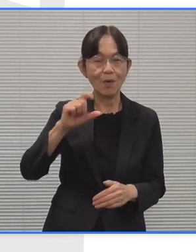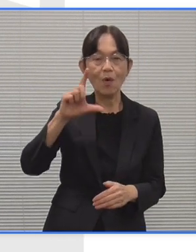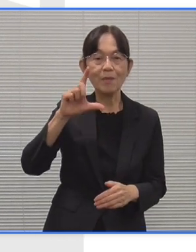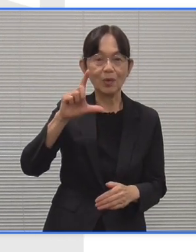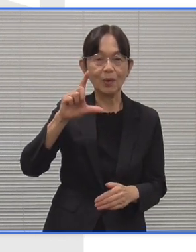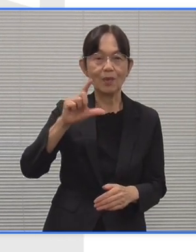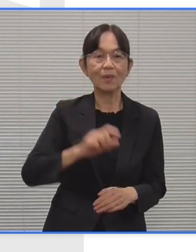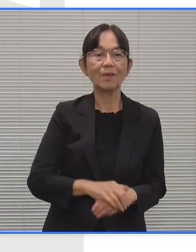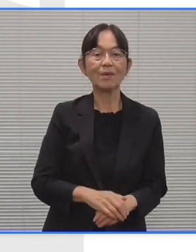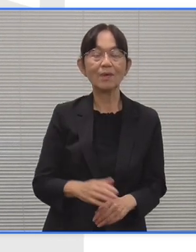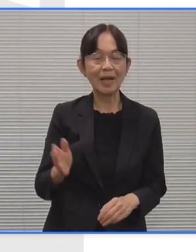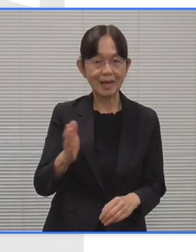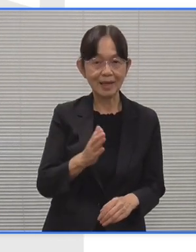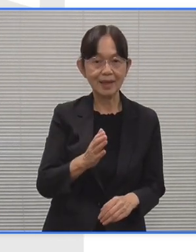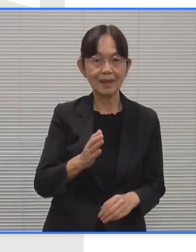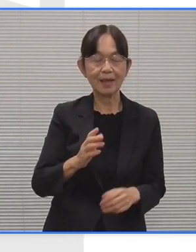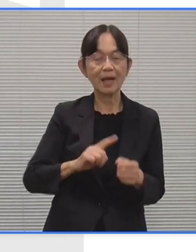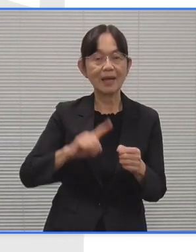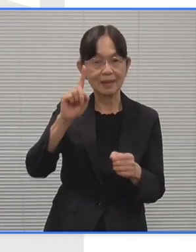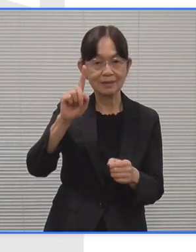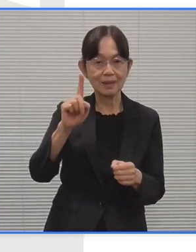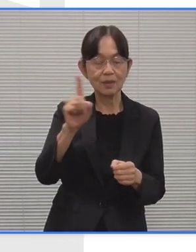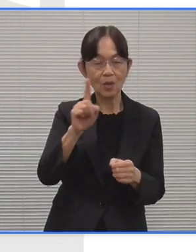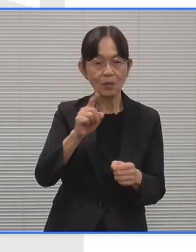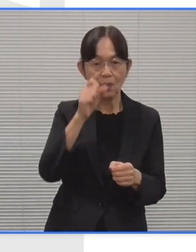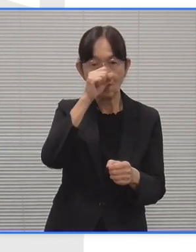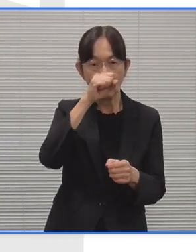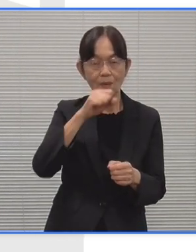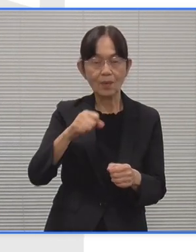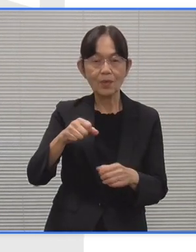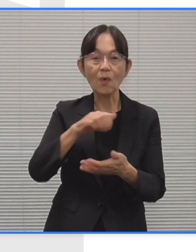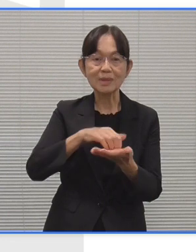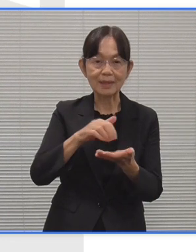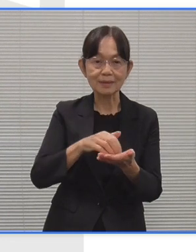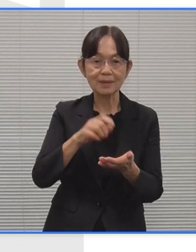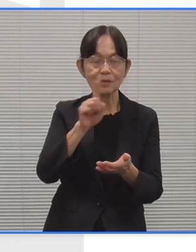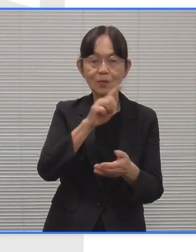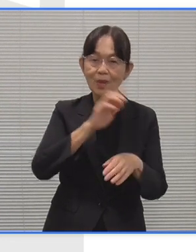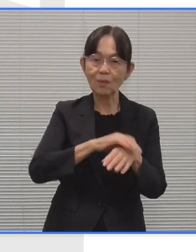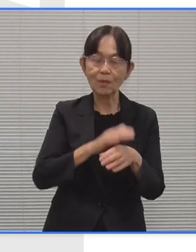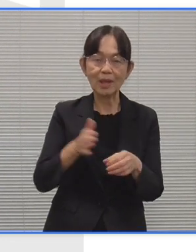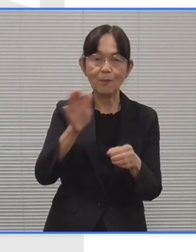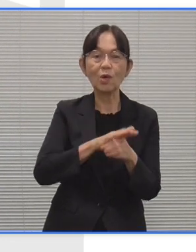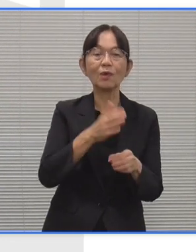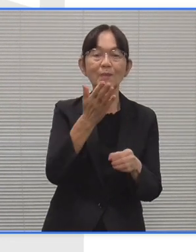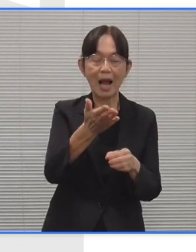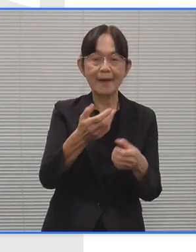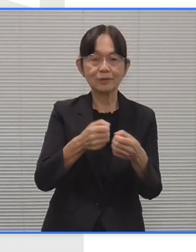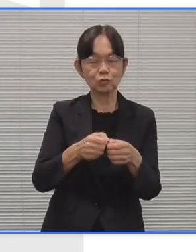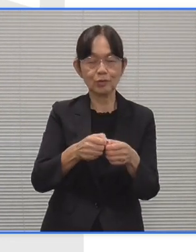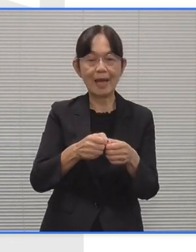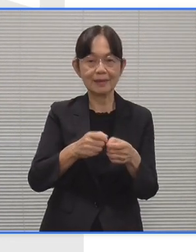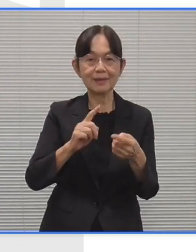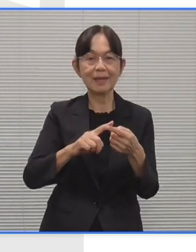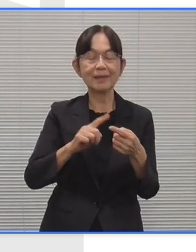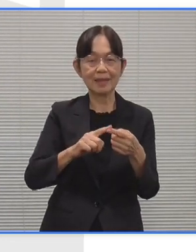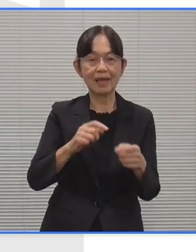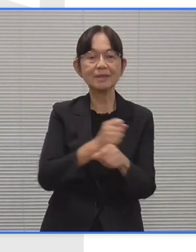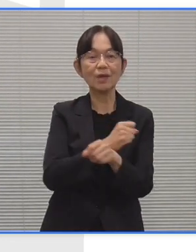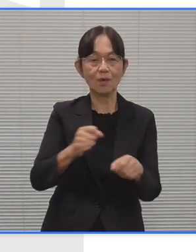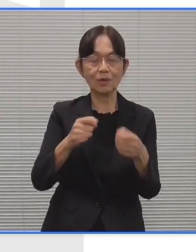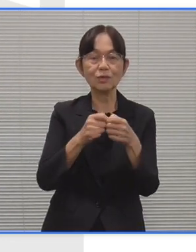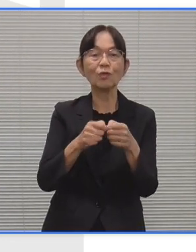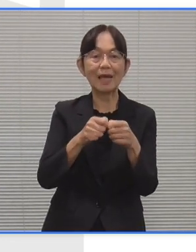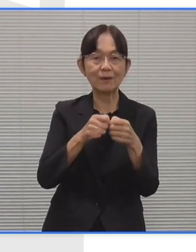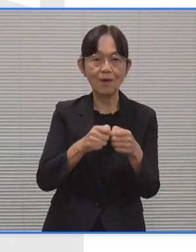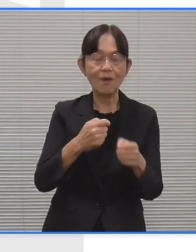どから来年度の予算にどういうふうに盛り込んでいくかという具体的な、事業の詳細を私たちの